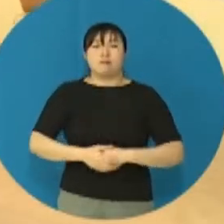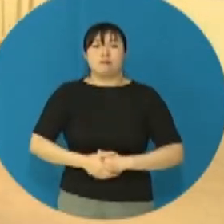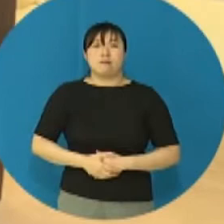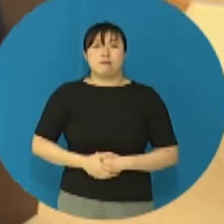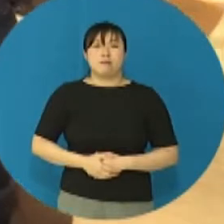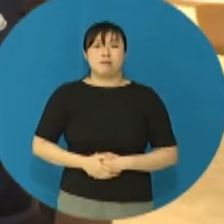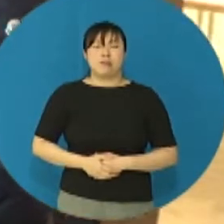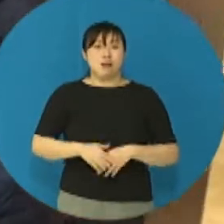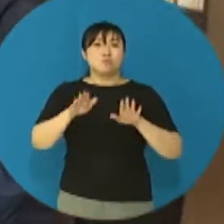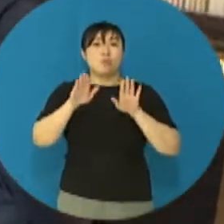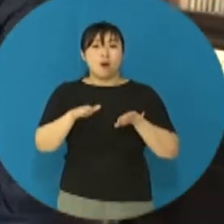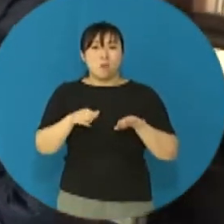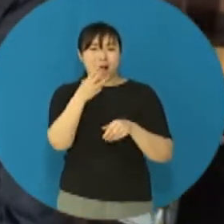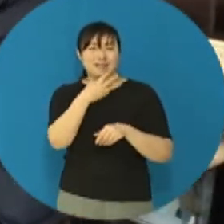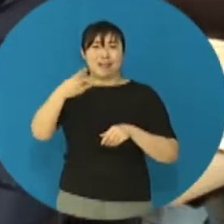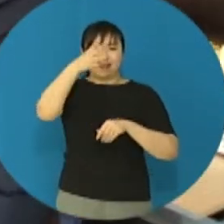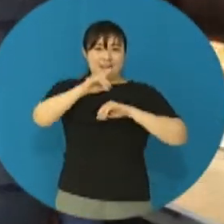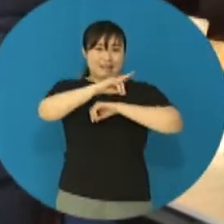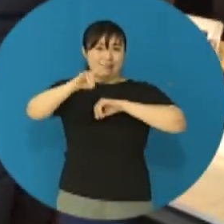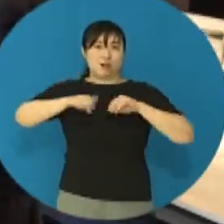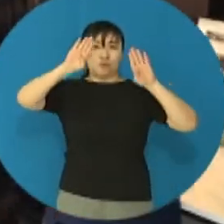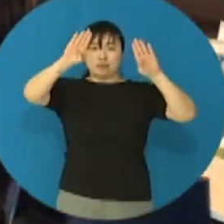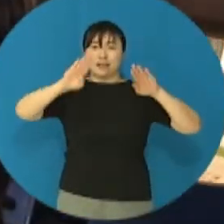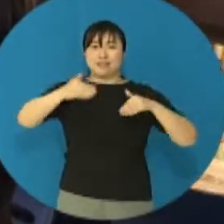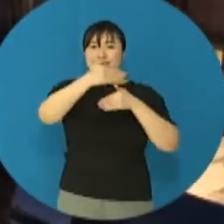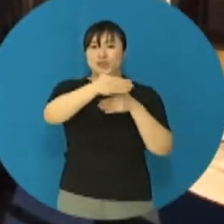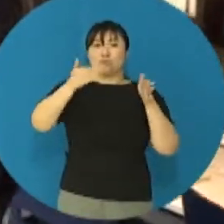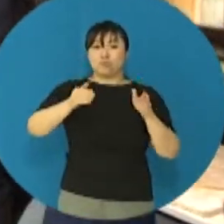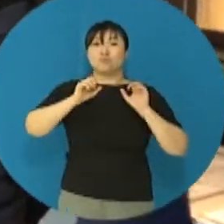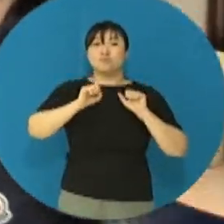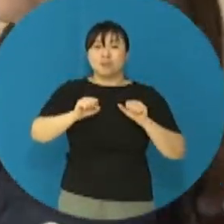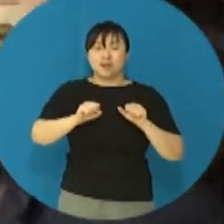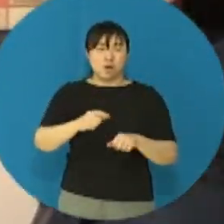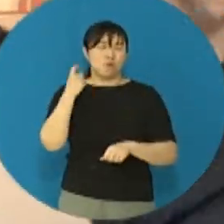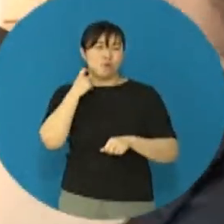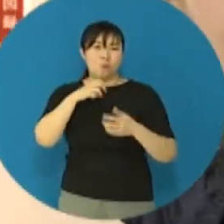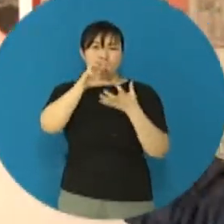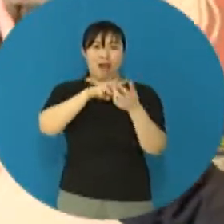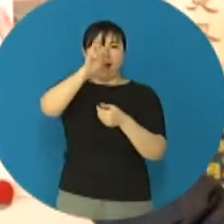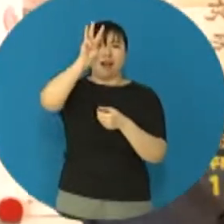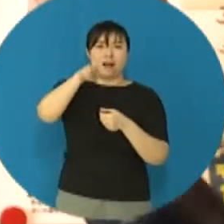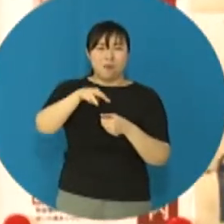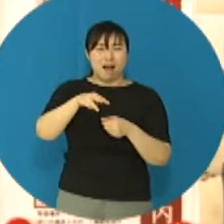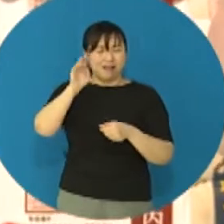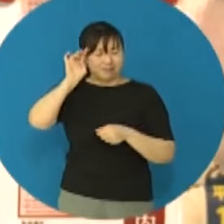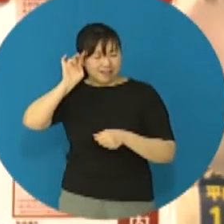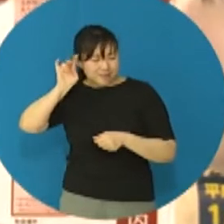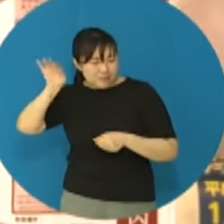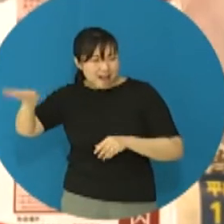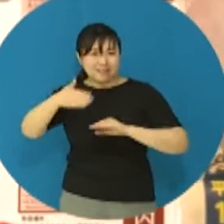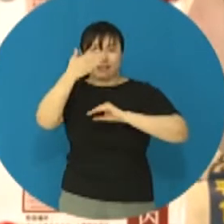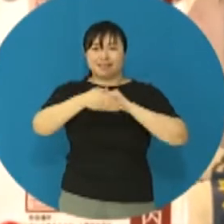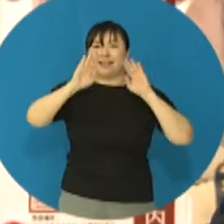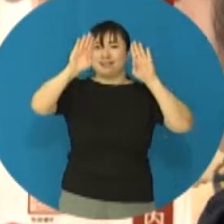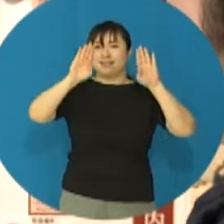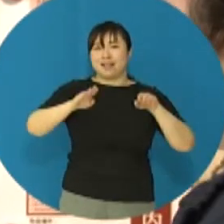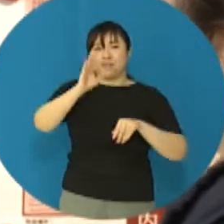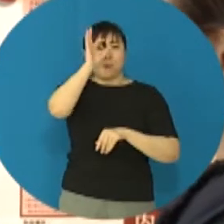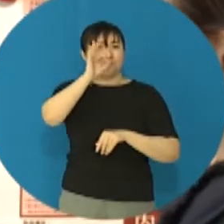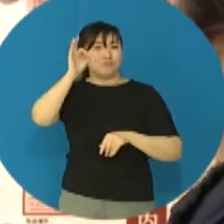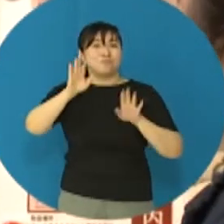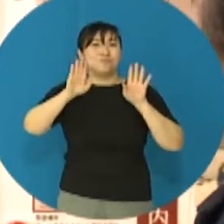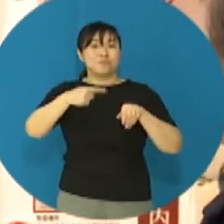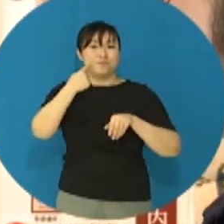今回は3階企画展示室で開催中の昭和の荒川懐かしの写真展を見せていただきました